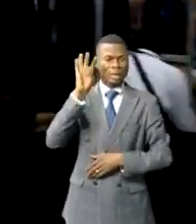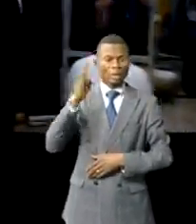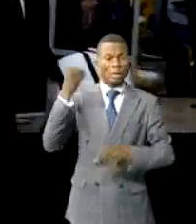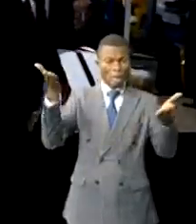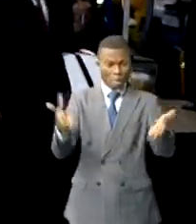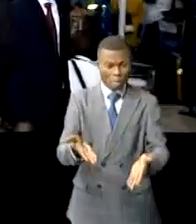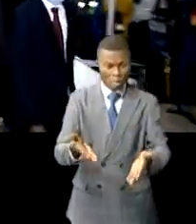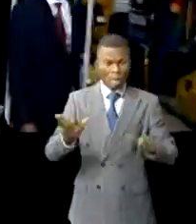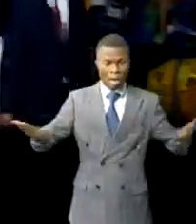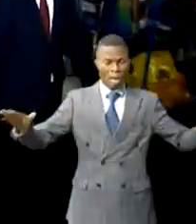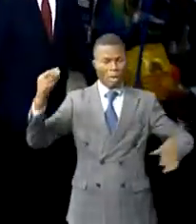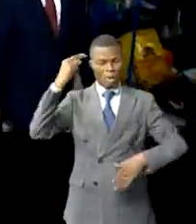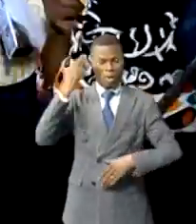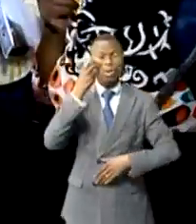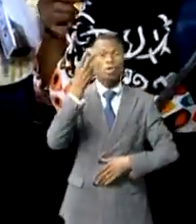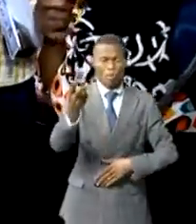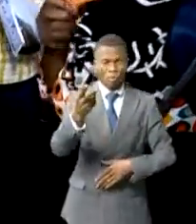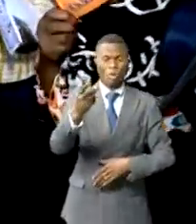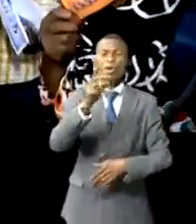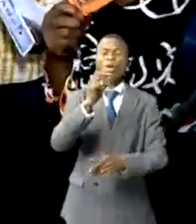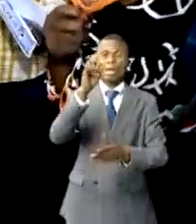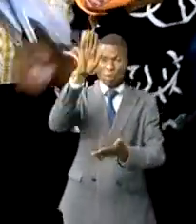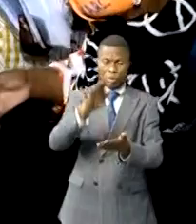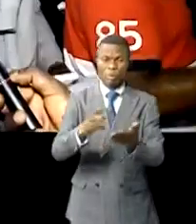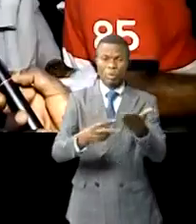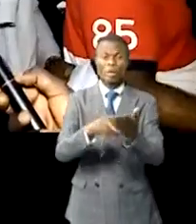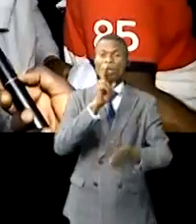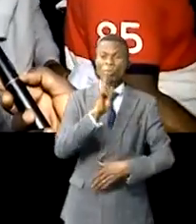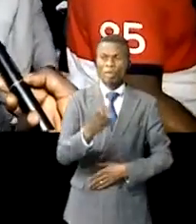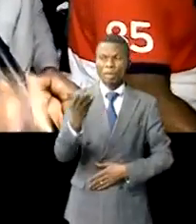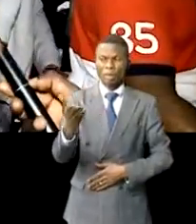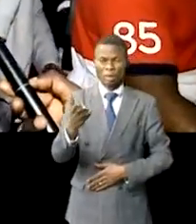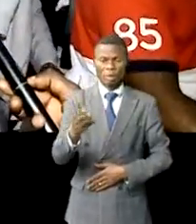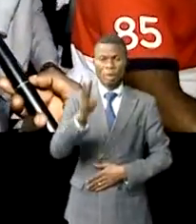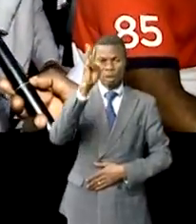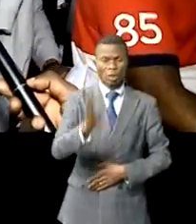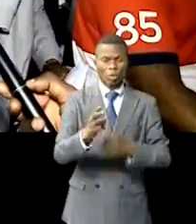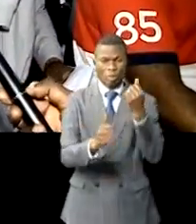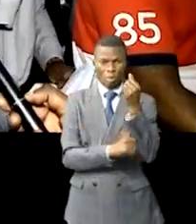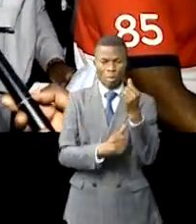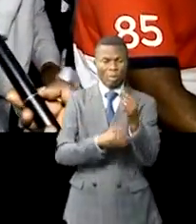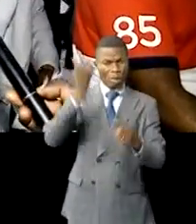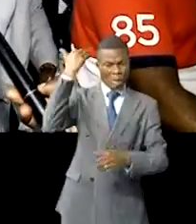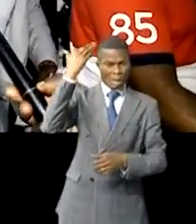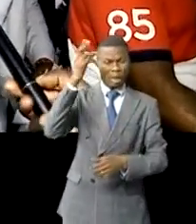international de Ndjili pour vérifier l'effectivité du prix du billet d'avion. Avant c'était 300 et quelques, mais maintenant j'ai